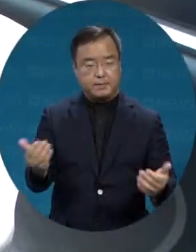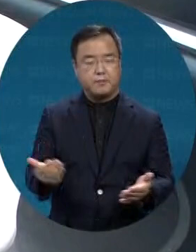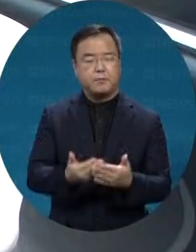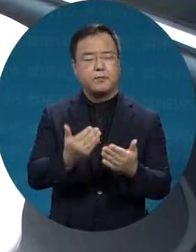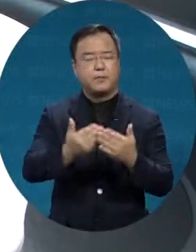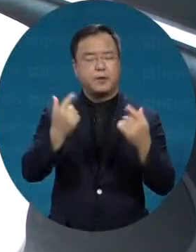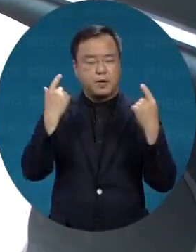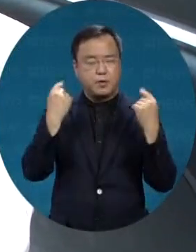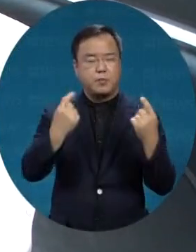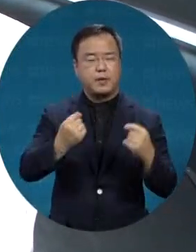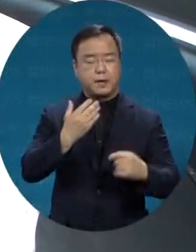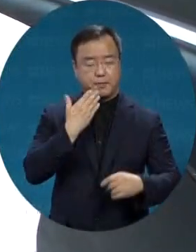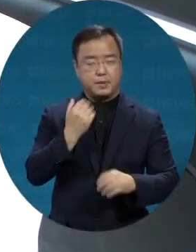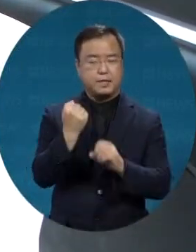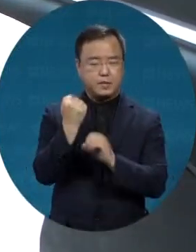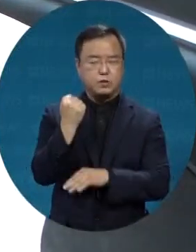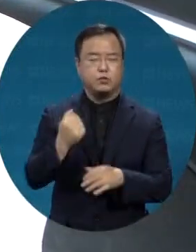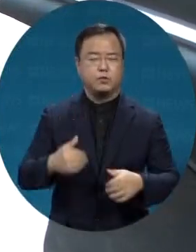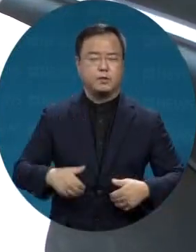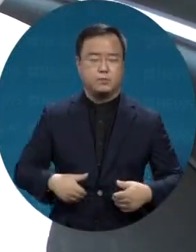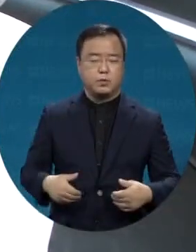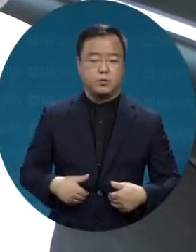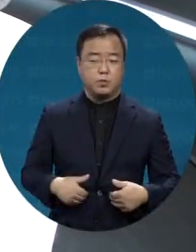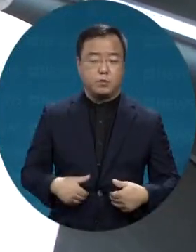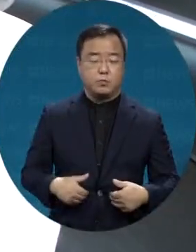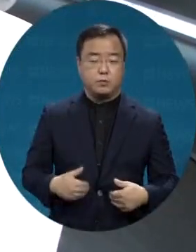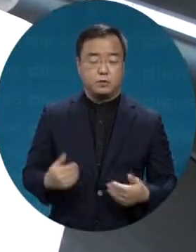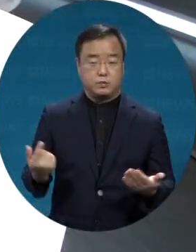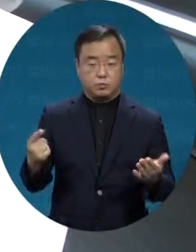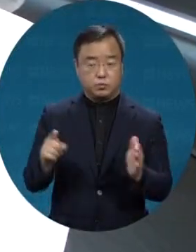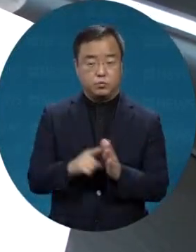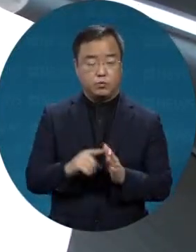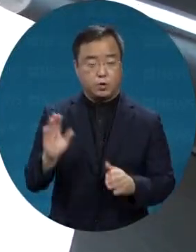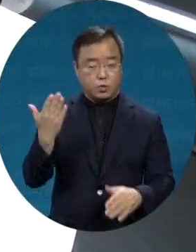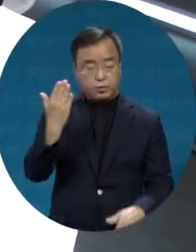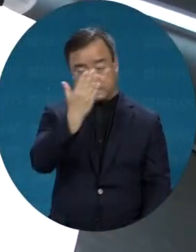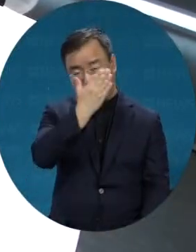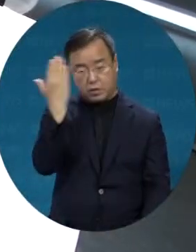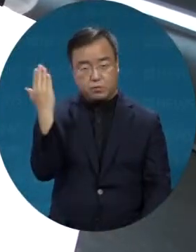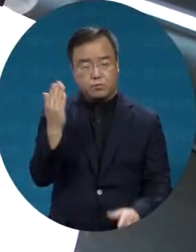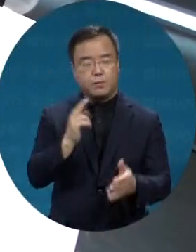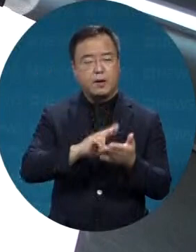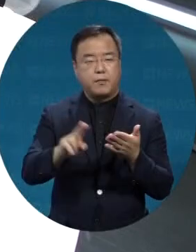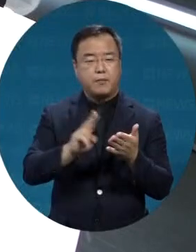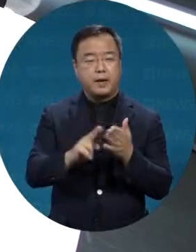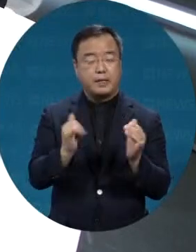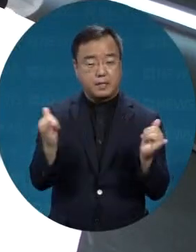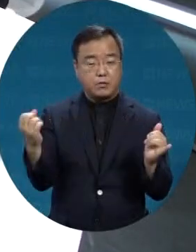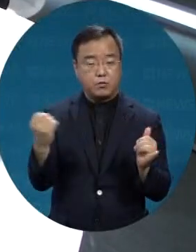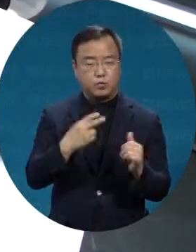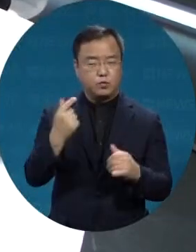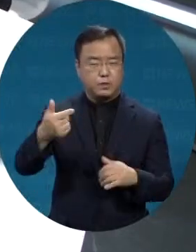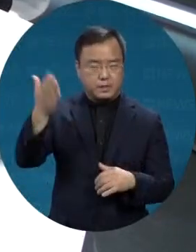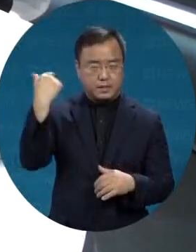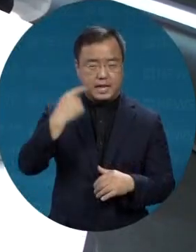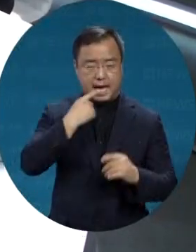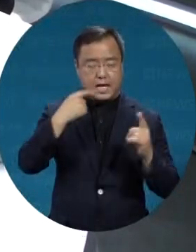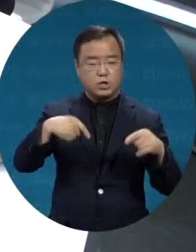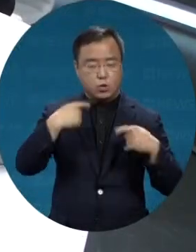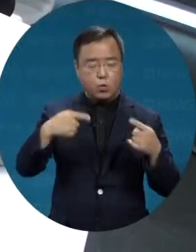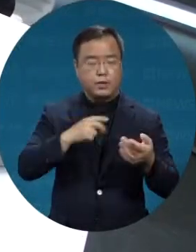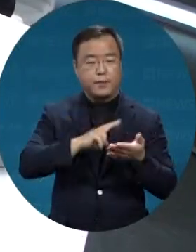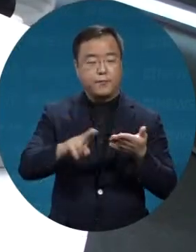있는 토대 마련이 필요한데요 그러기 위해서는 최근 우리 젊은 만화가뿐만 아니고요 과거의 종이 만화를 그렸던